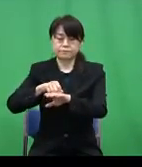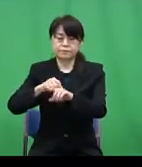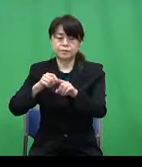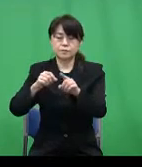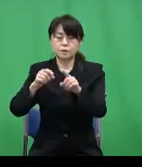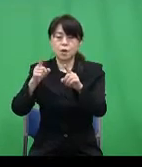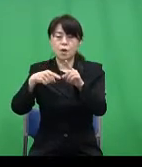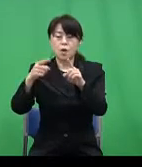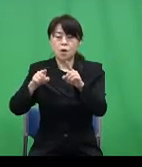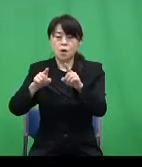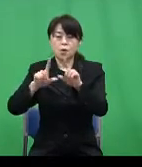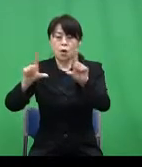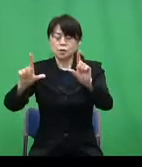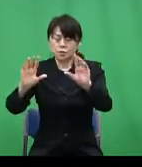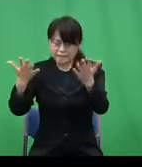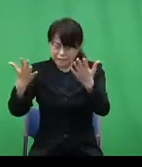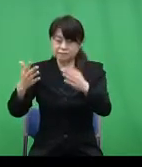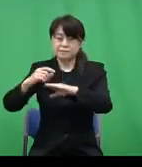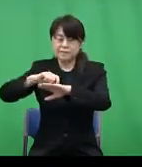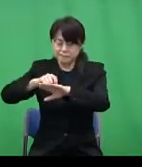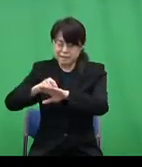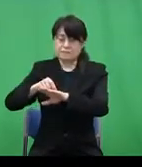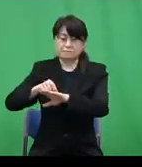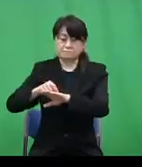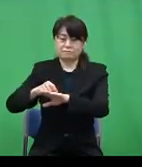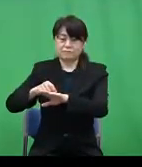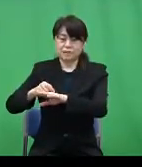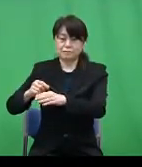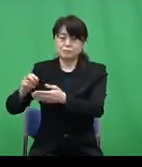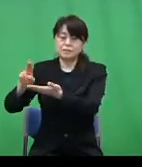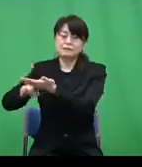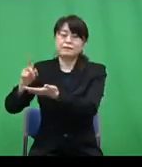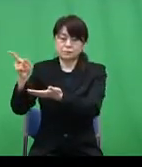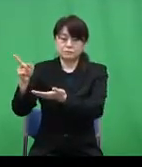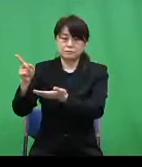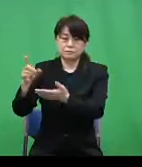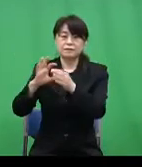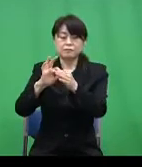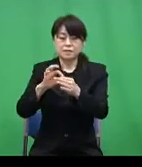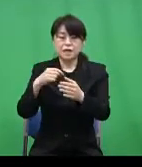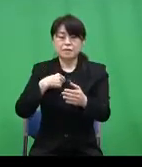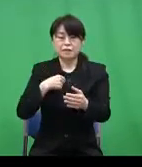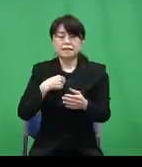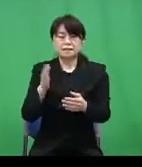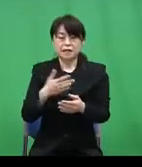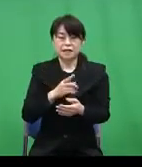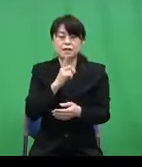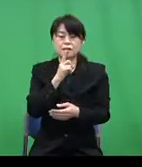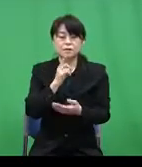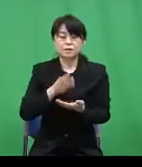非公表というふうにされているようでありますので、私からはお答えする